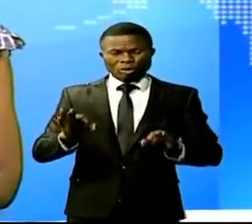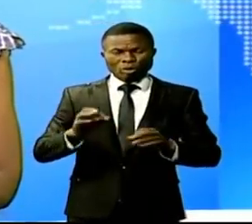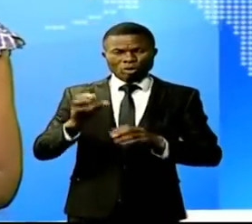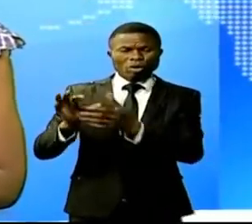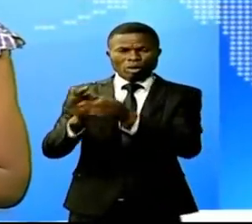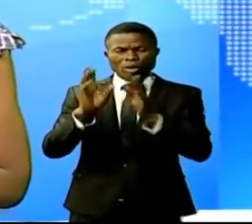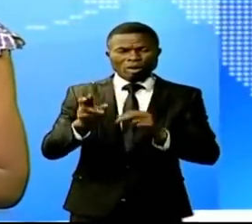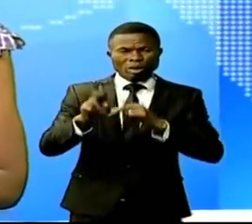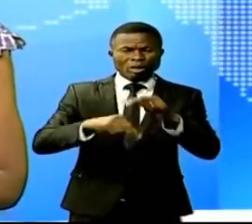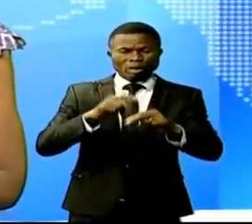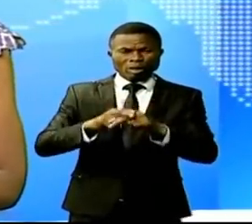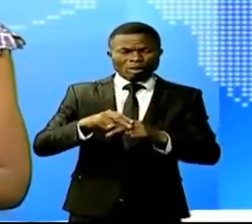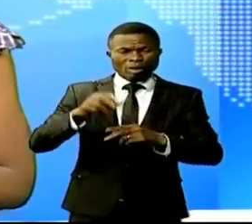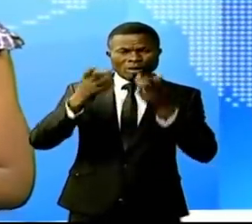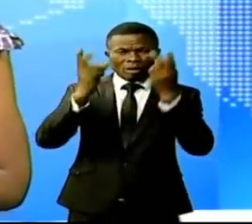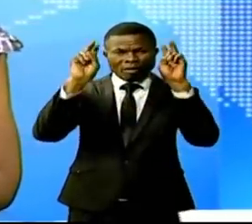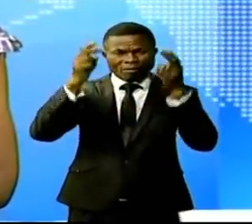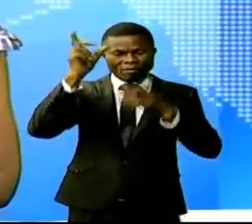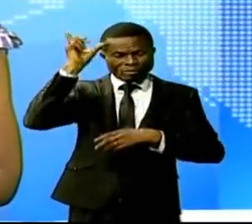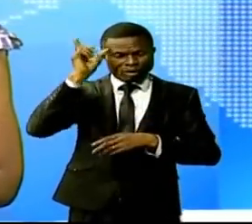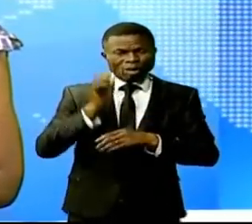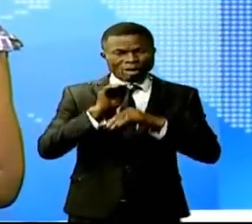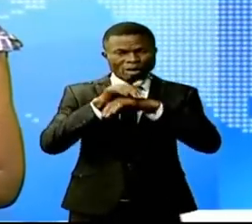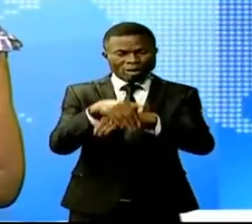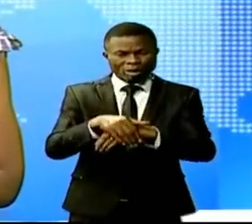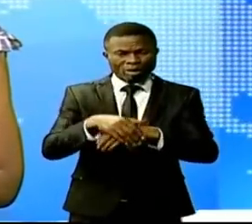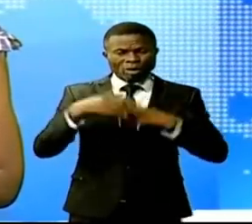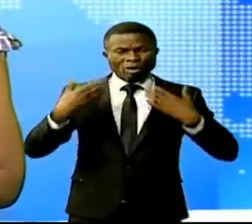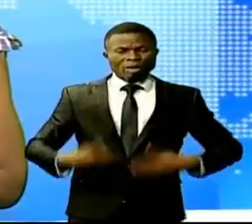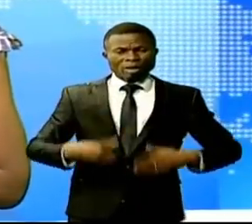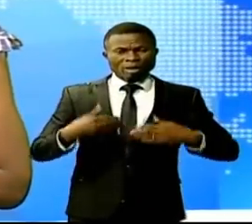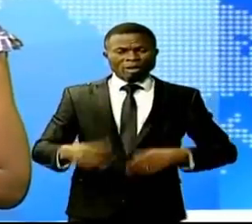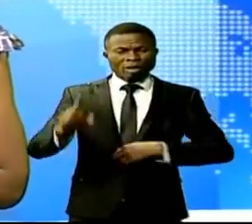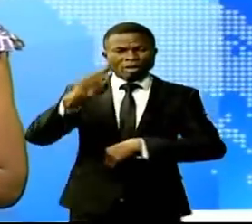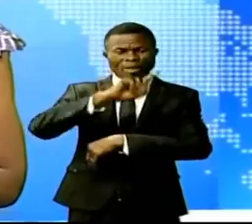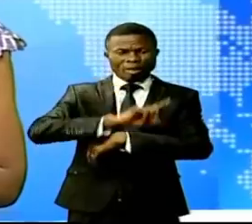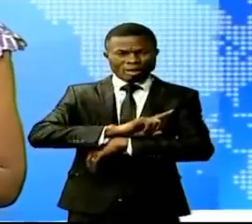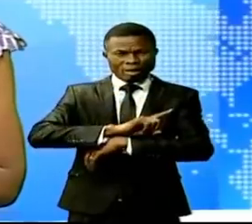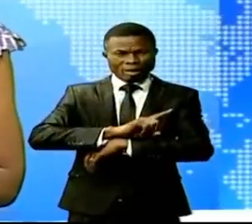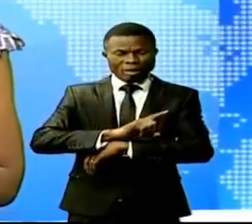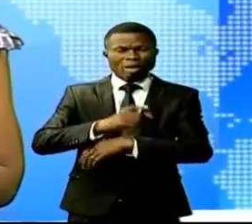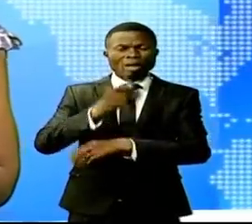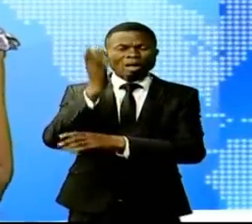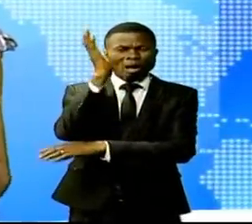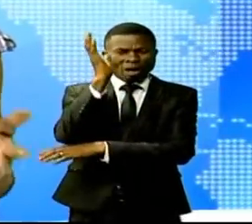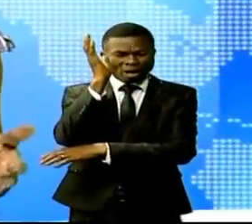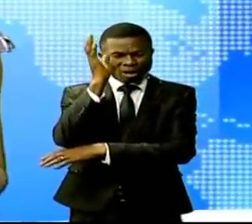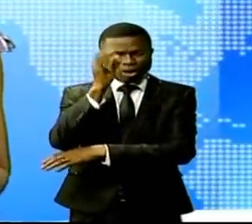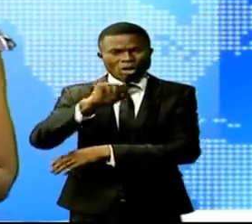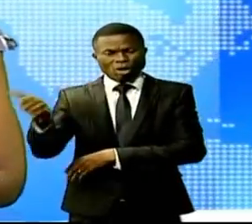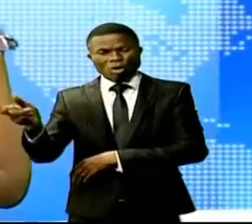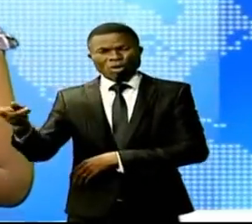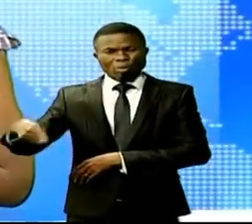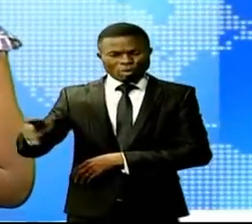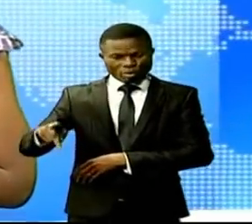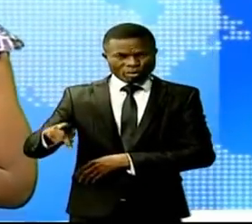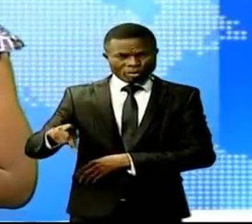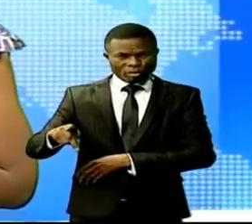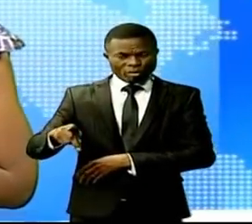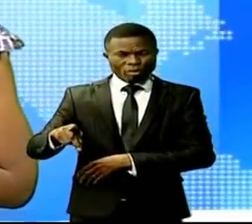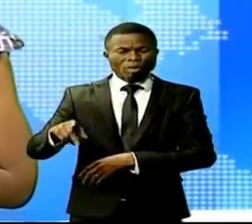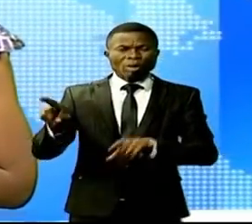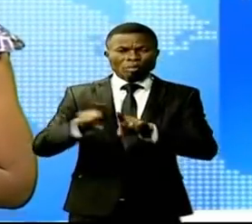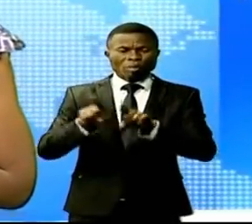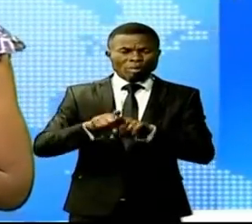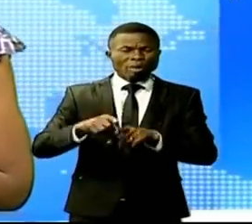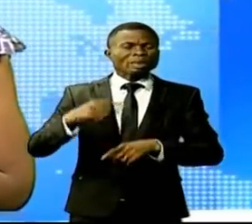coordination provinciale de Lubumbashi a participé à la célébration de la journée de l'arbre. D'autres provinces comme le Kwango